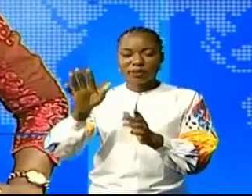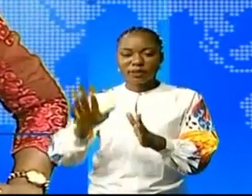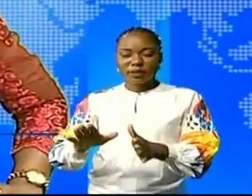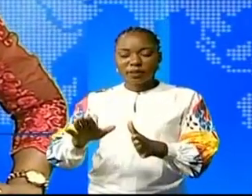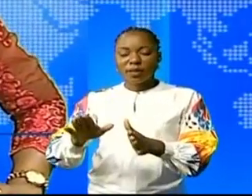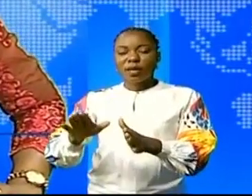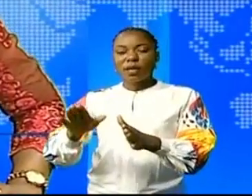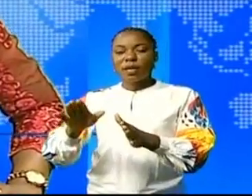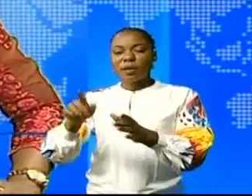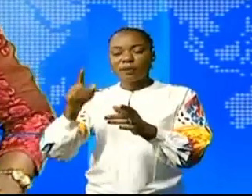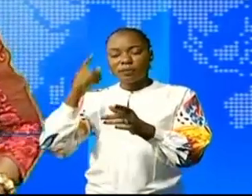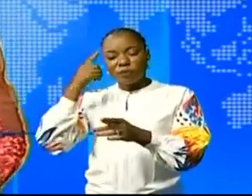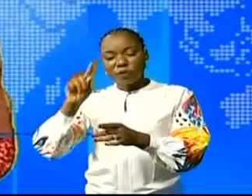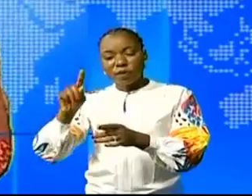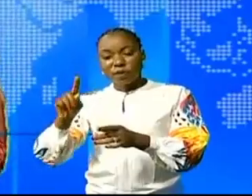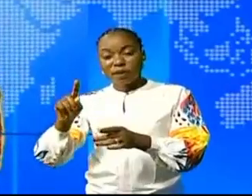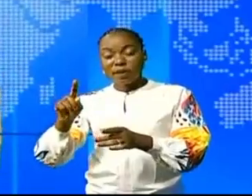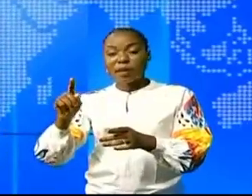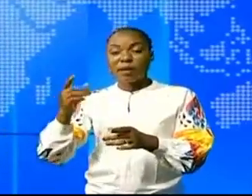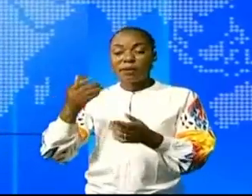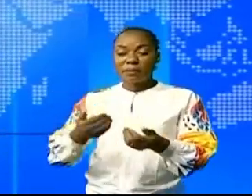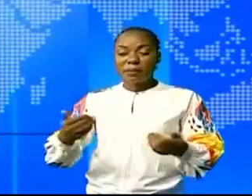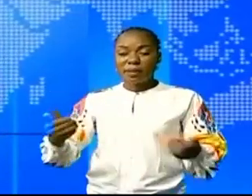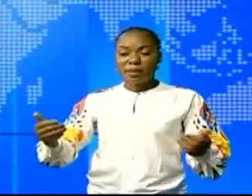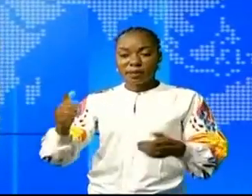l'équipement Bana Kinshasa Oebeka.